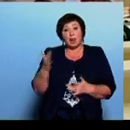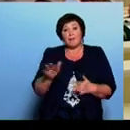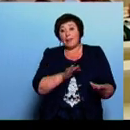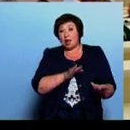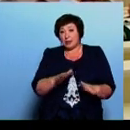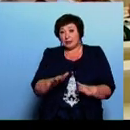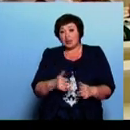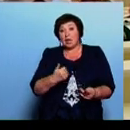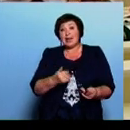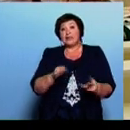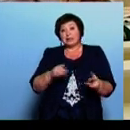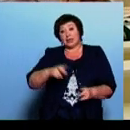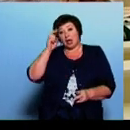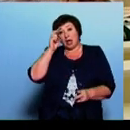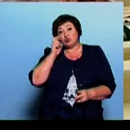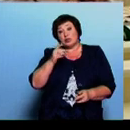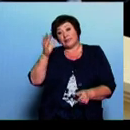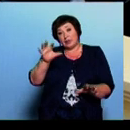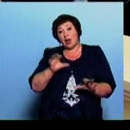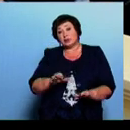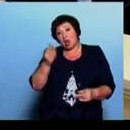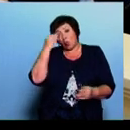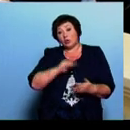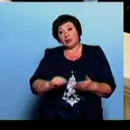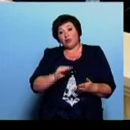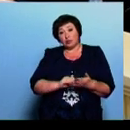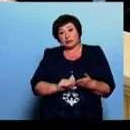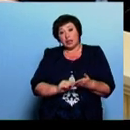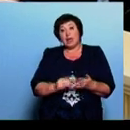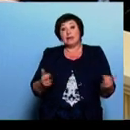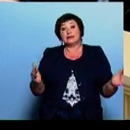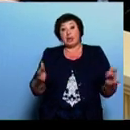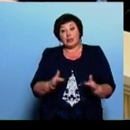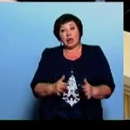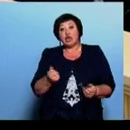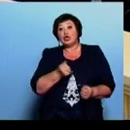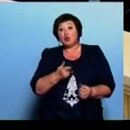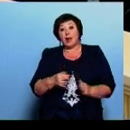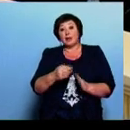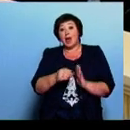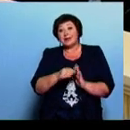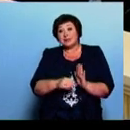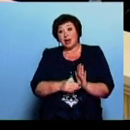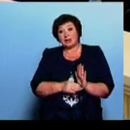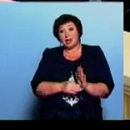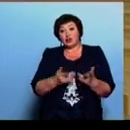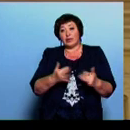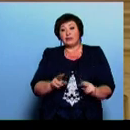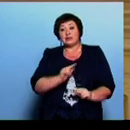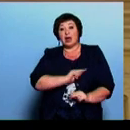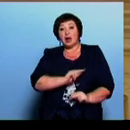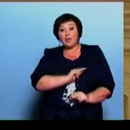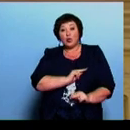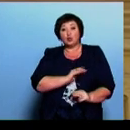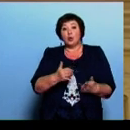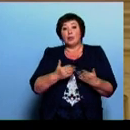разработке стратегии государственной молодежной политики и продвижению науки в регионе. Еще одна задача – подстегнуть работу молодежных